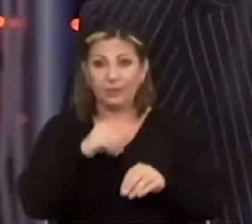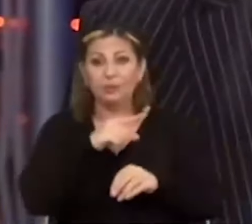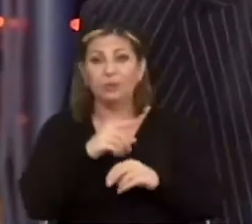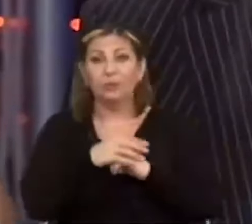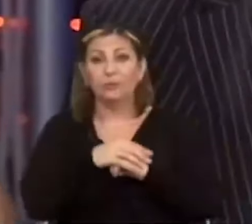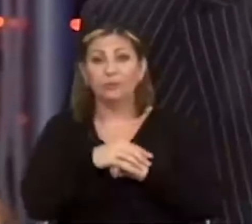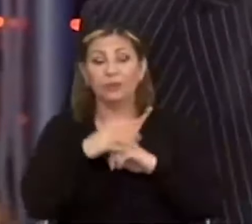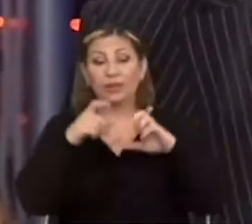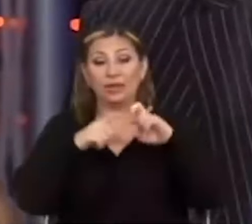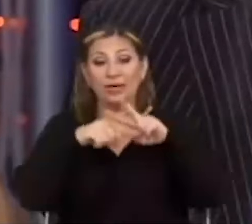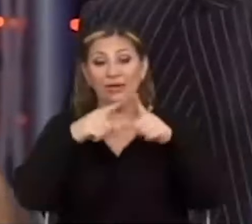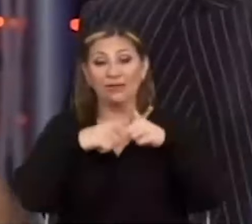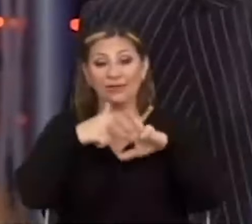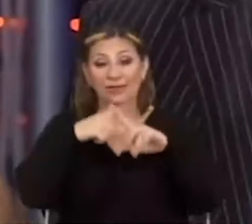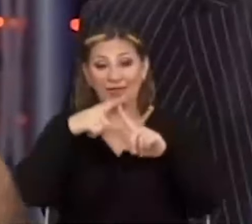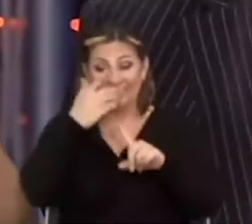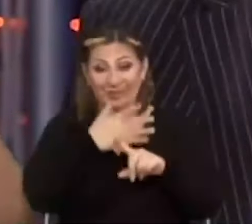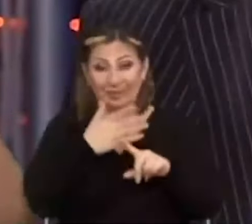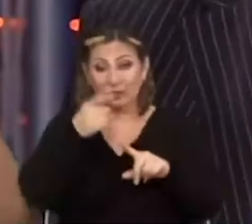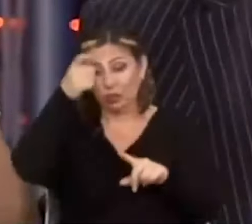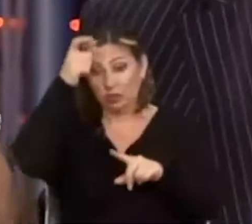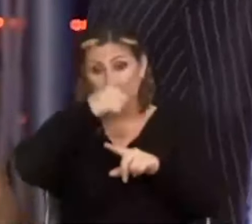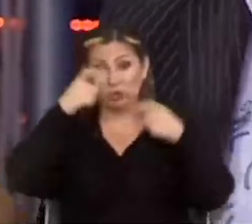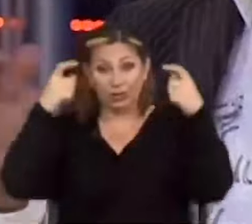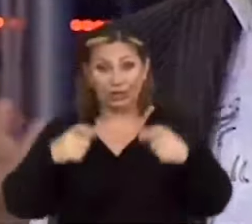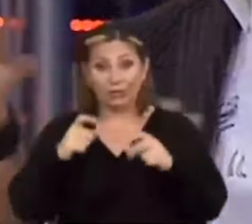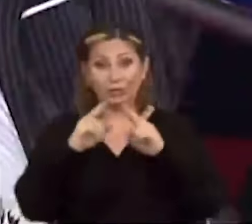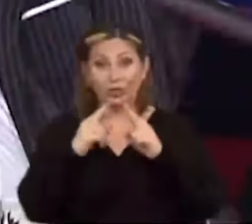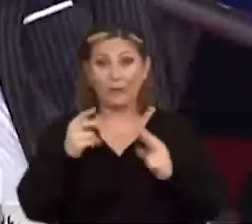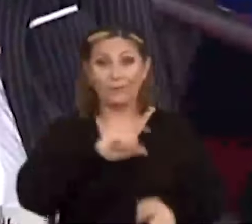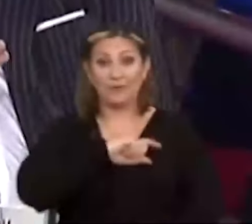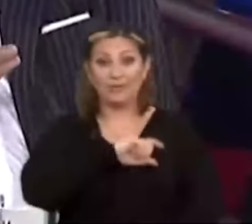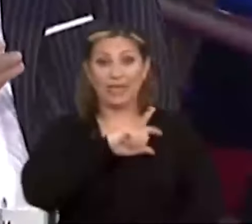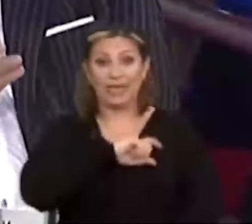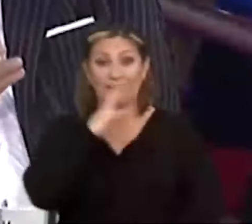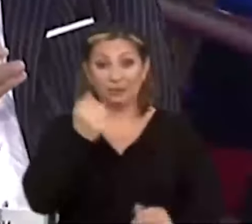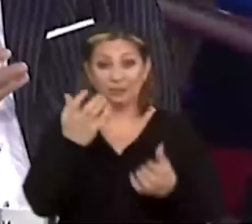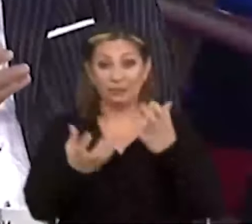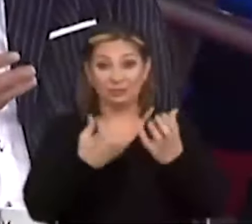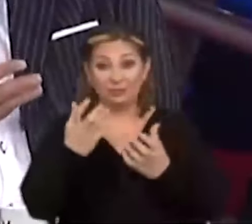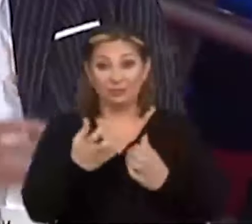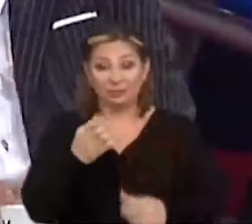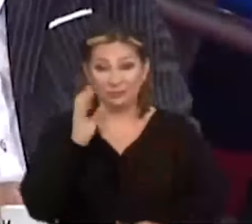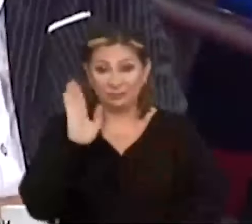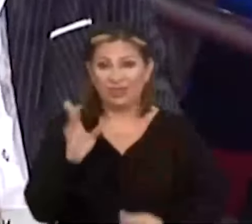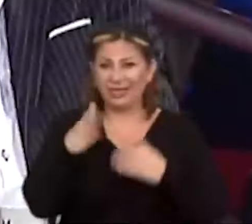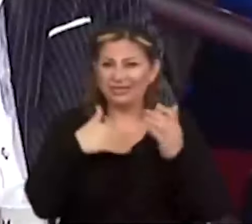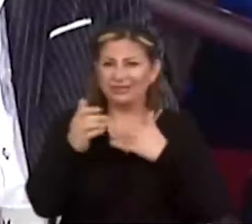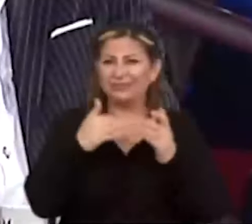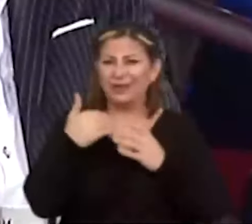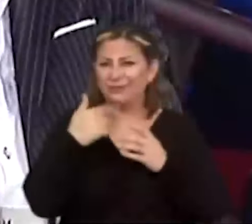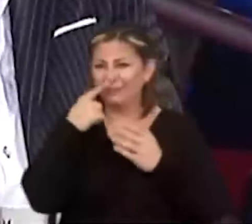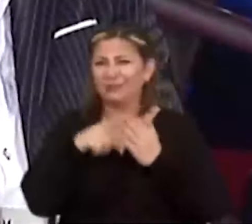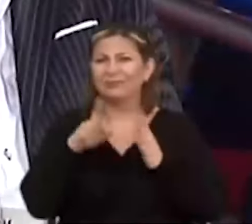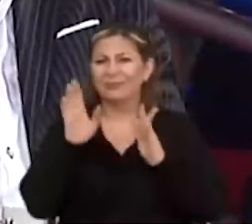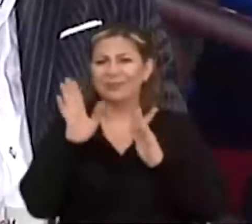sonra Rafet İnce de Türkiye'de, dünyada ya madalyalar almış. Bir dakika dur. Ya bir dakika, karıştırma, ben sana